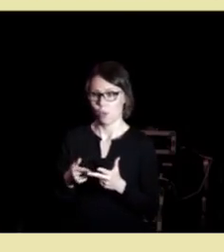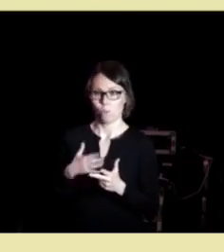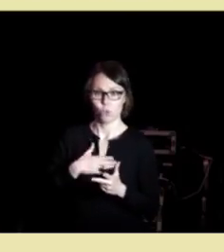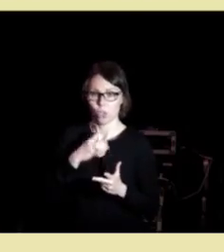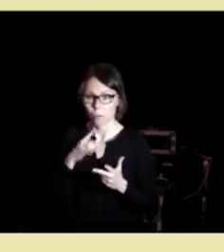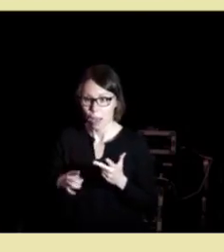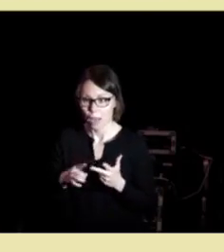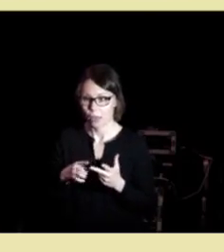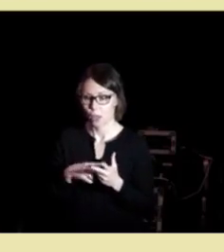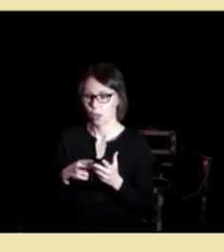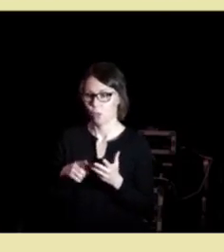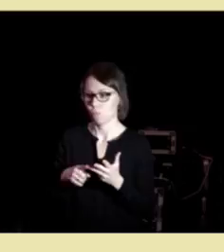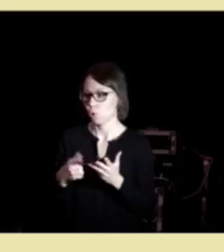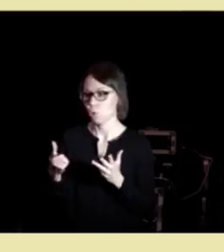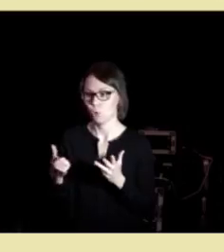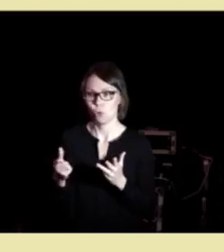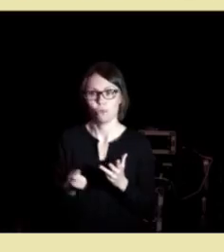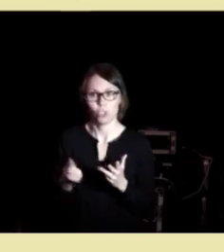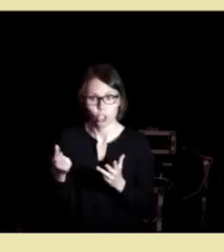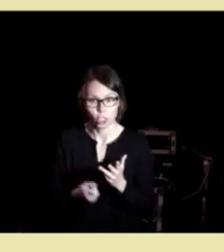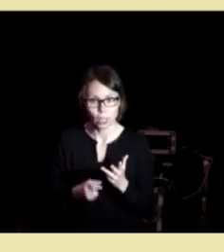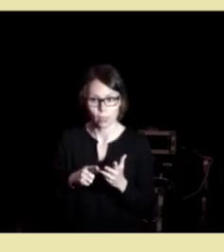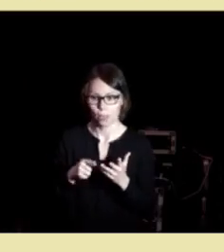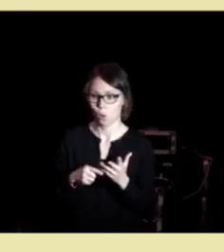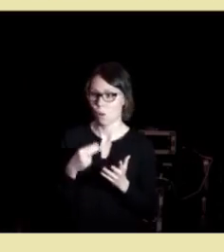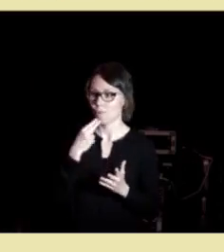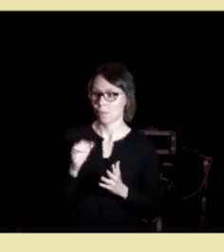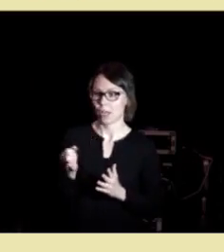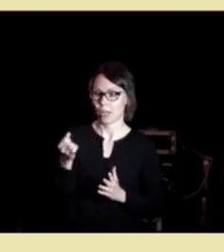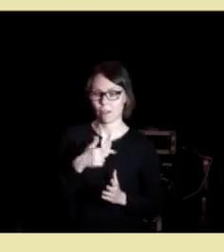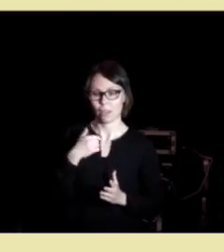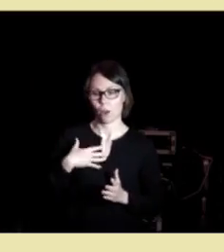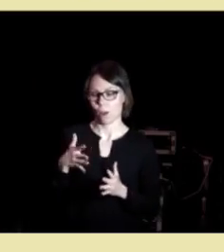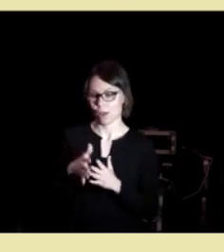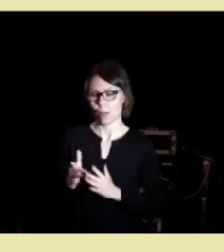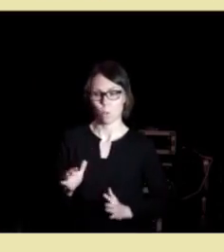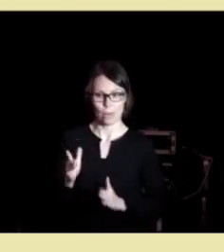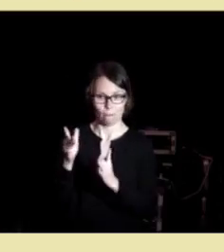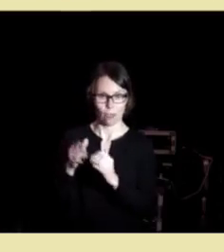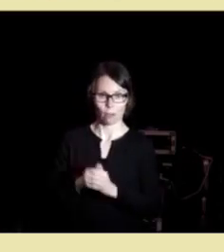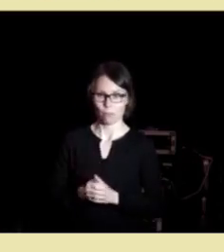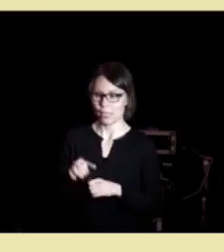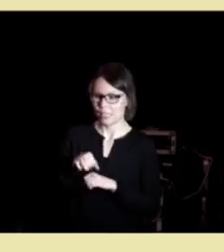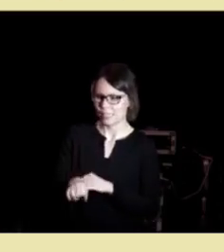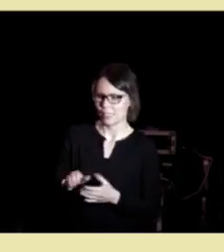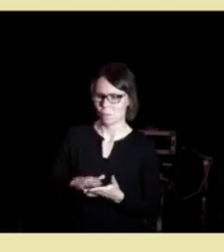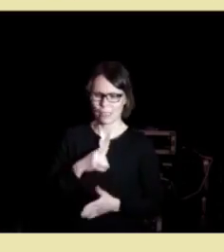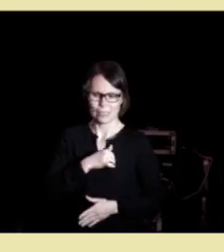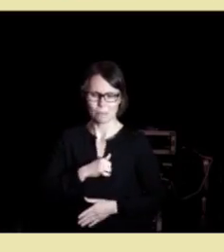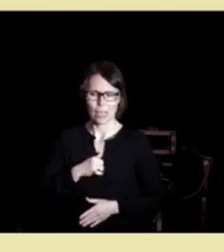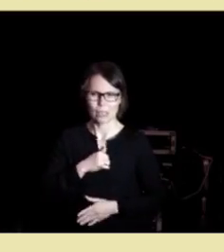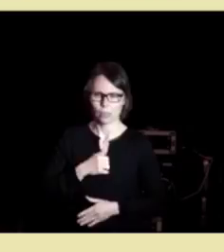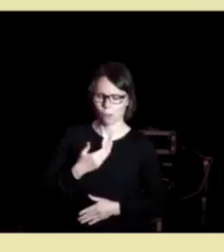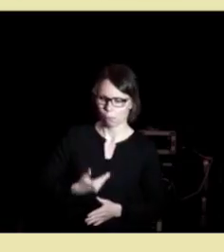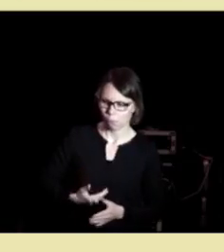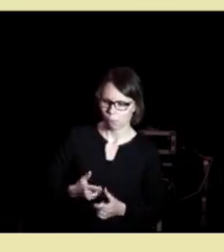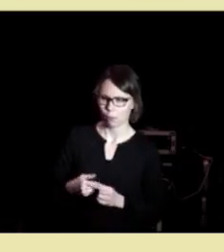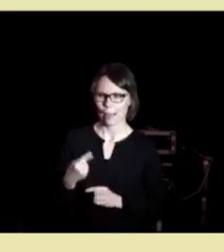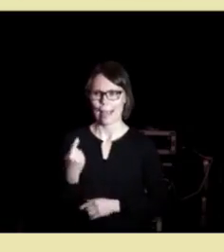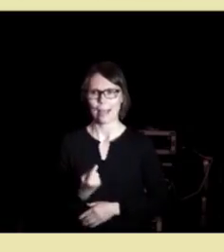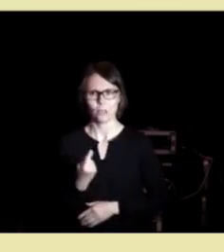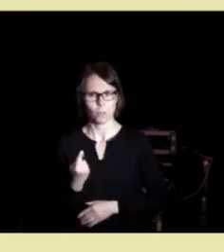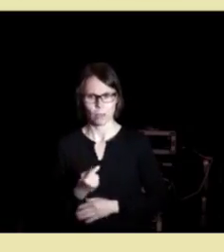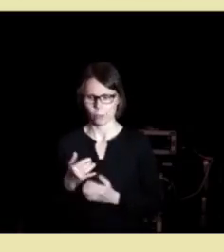om vi blir uføretrygdet, og hvilke karrierer vi har gjennom livet for øvrig, om vi sliter med smerter, nedstemthet, ensomhet